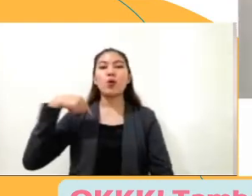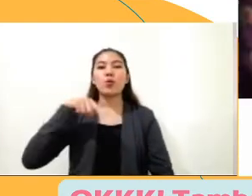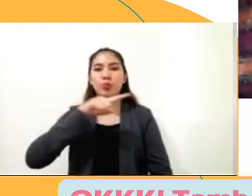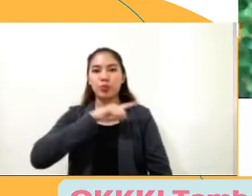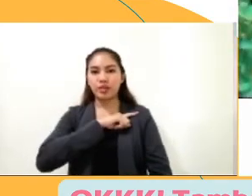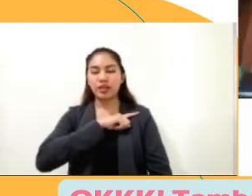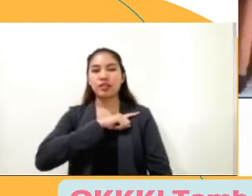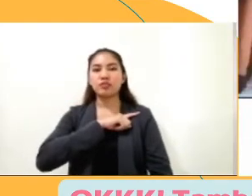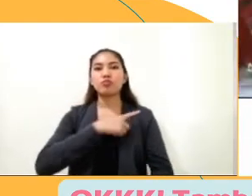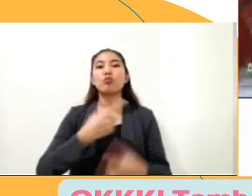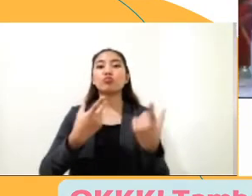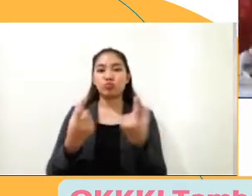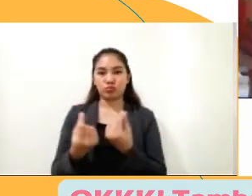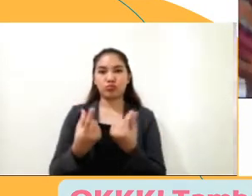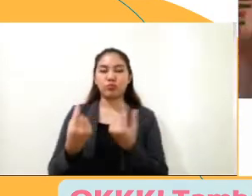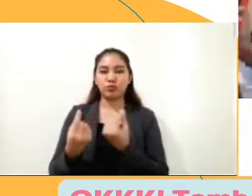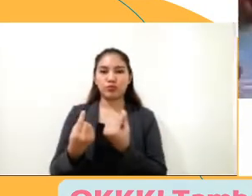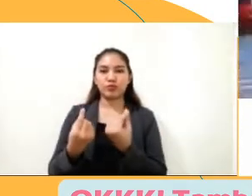isabuhay.